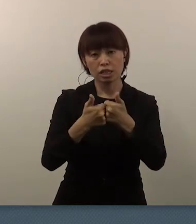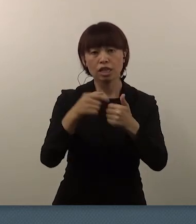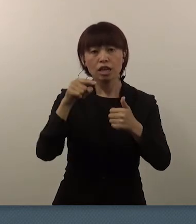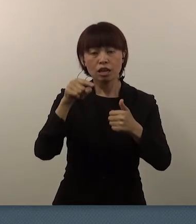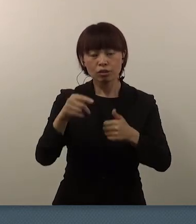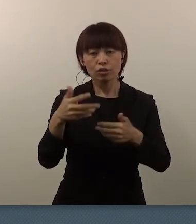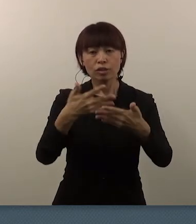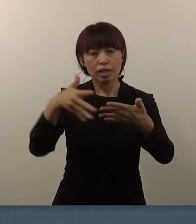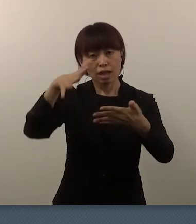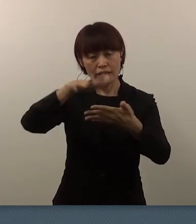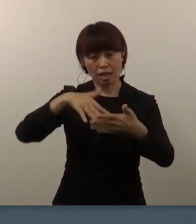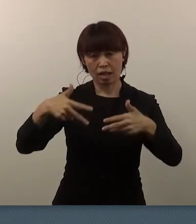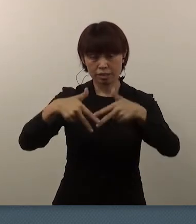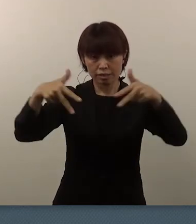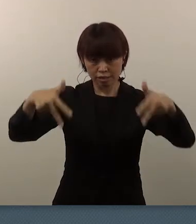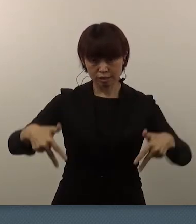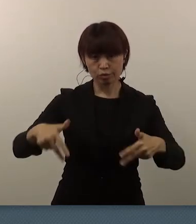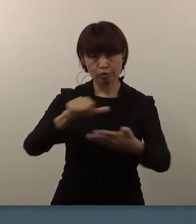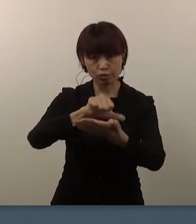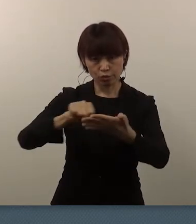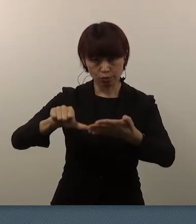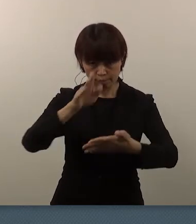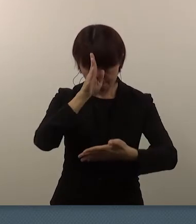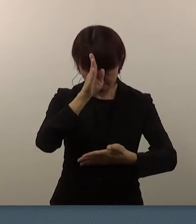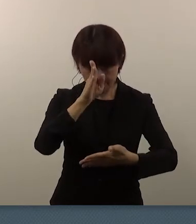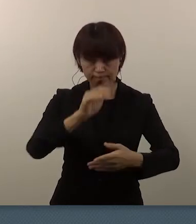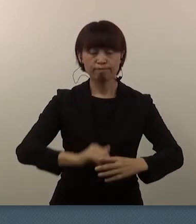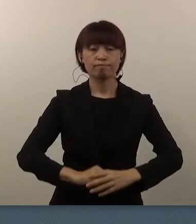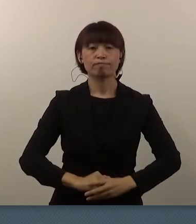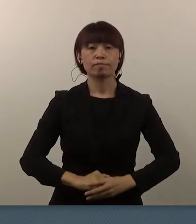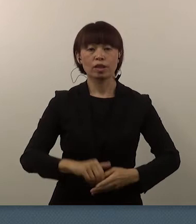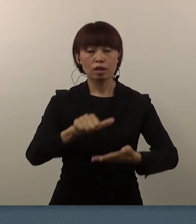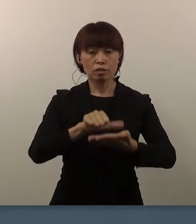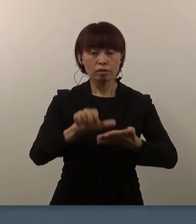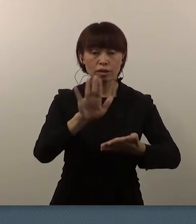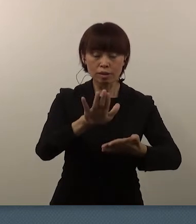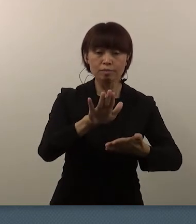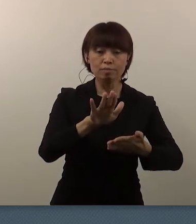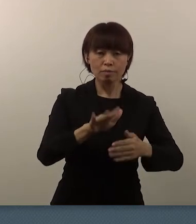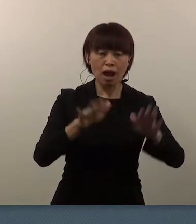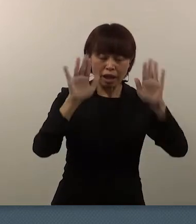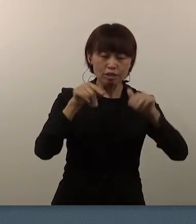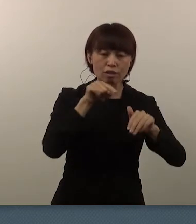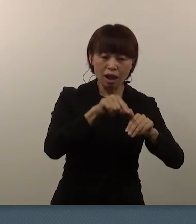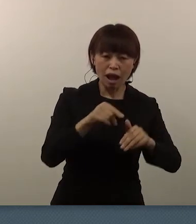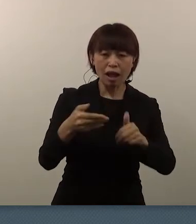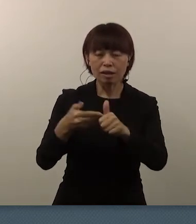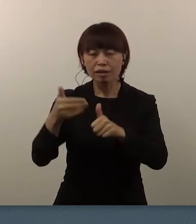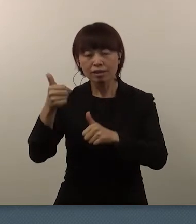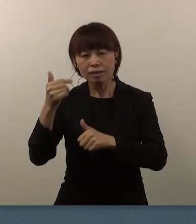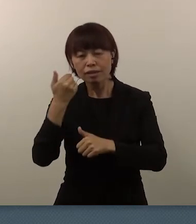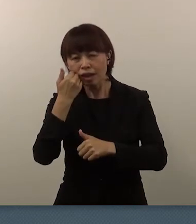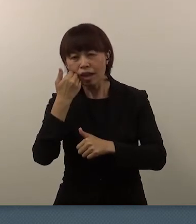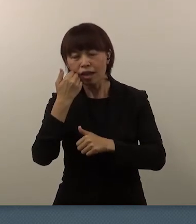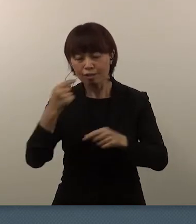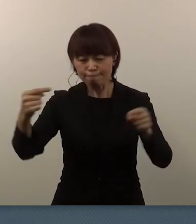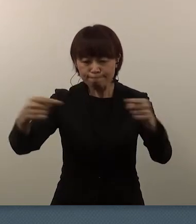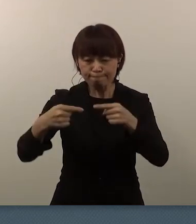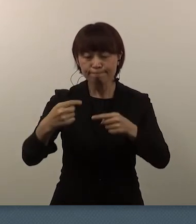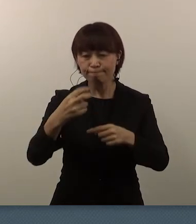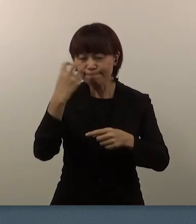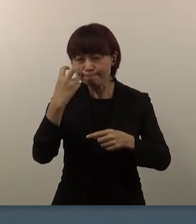ステムに登録するようお願いいたします。登録することにより飼い主を特定することができるようになります。